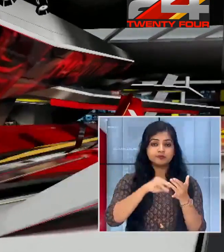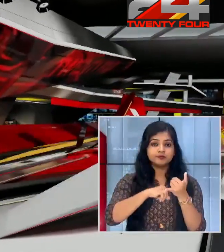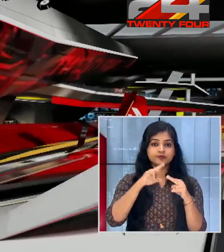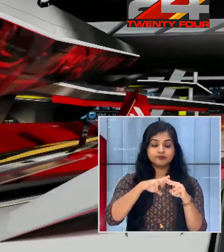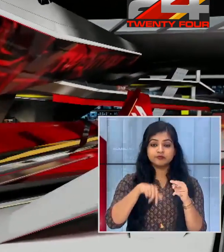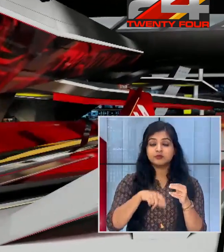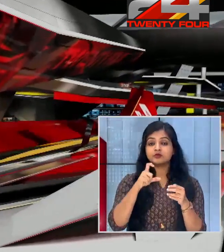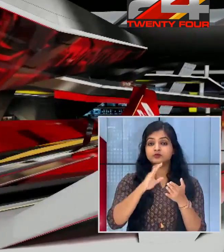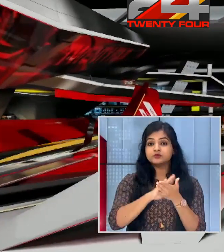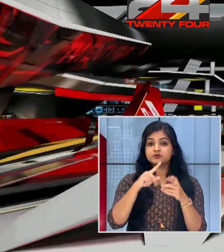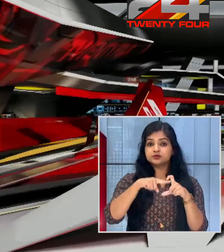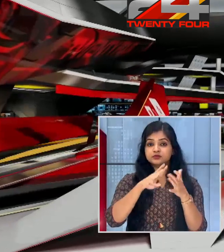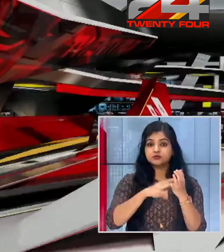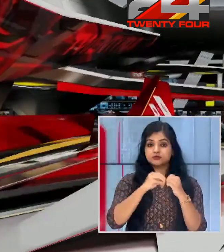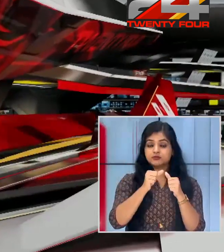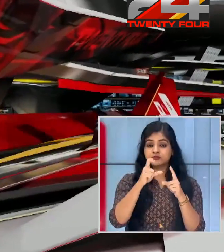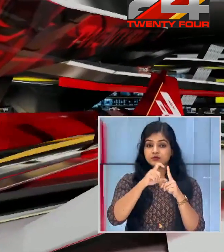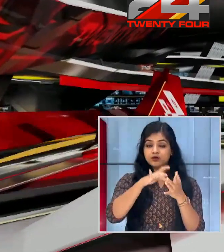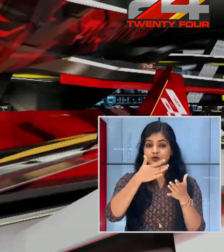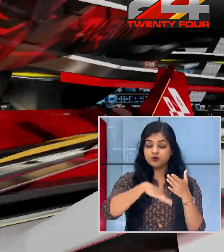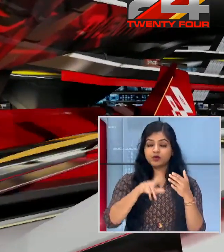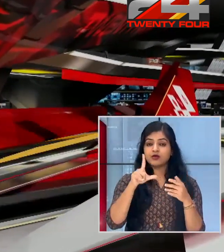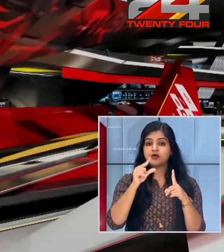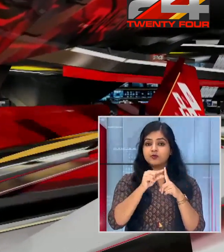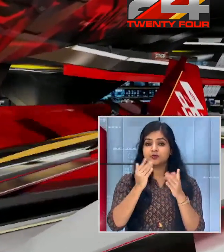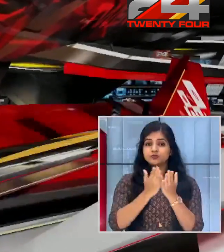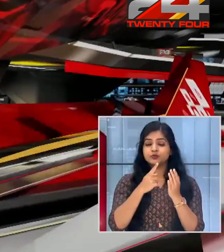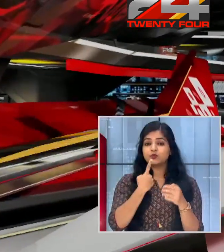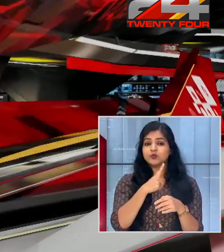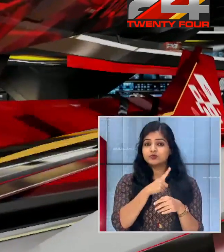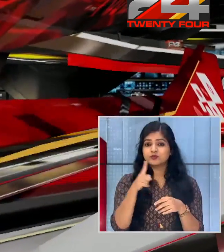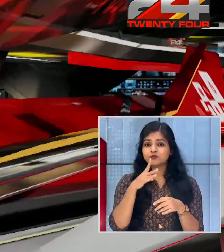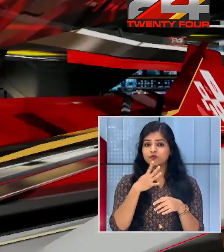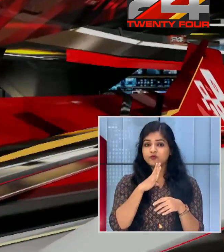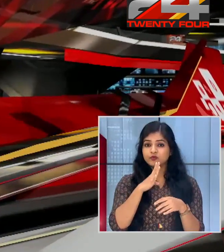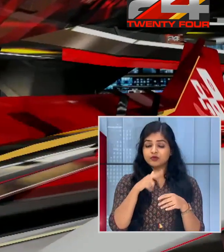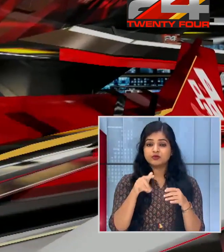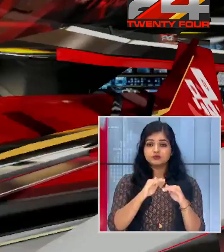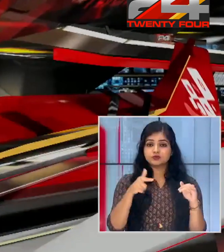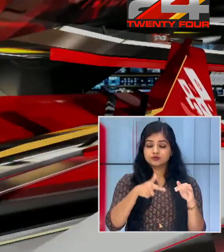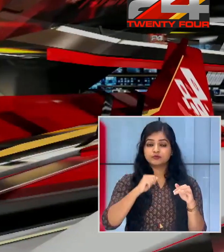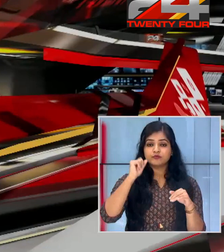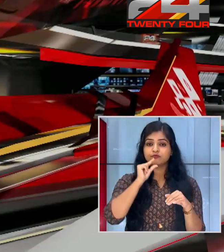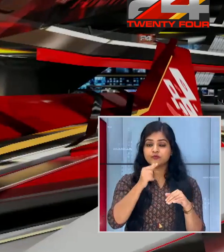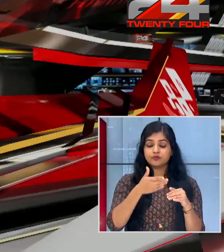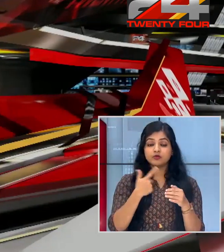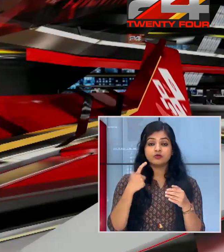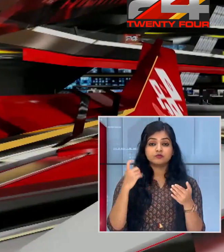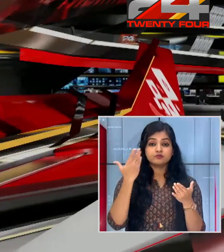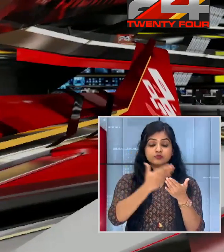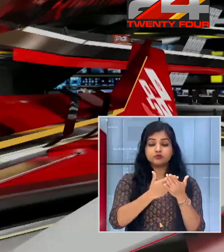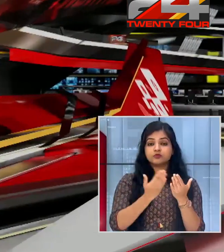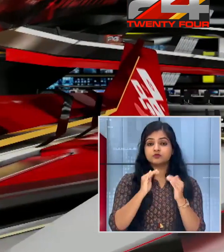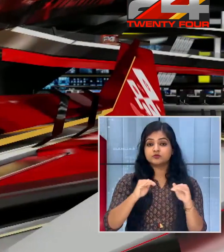സ്കൂളിലെ കുട്ടികളാണ് മുദ്രാവാക്യം വിളിച്ചത്. പ്രധാന അധ്യാപകനെതിരെ നിയമ നടപടി സ്വീകരിക്കണമെന്നാണ് ബാലാവകാശ കമ്മീഷൻ നൽകിയ പരാതിയിൽ പറയുന്നത്. അഭിജിത്ത്